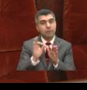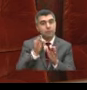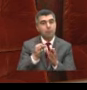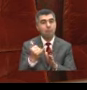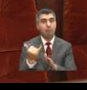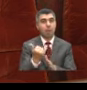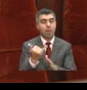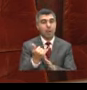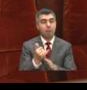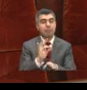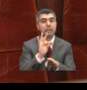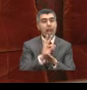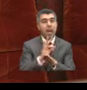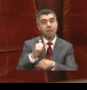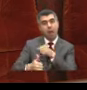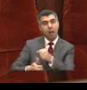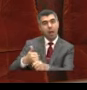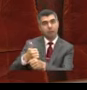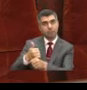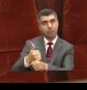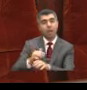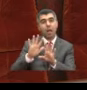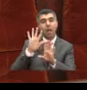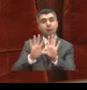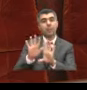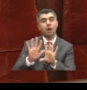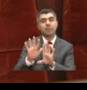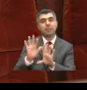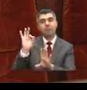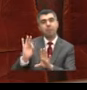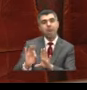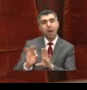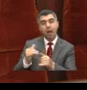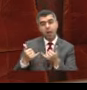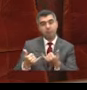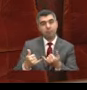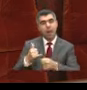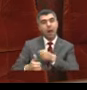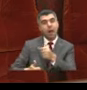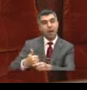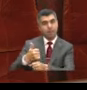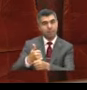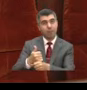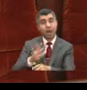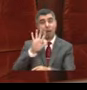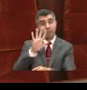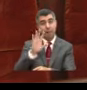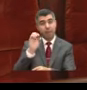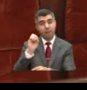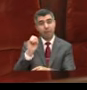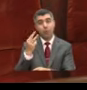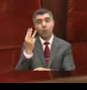البرنامج التعميم السنة المنصرمة وصلنا ل 55% هذه السنة. تم إحداث 5800